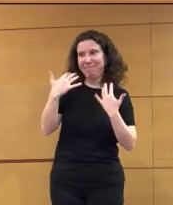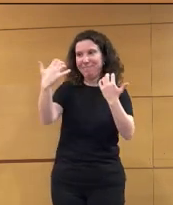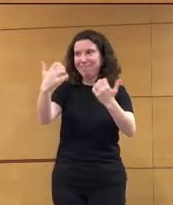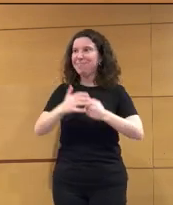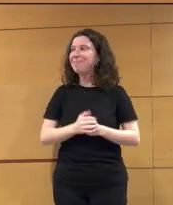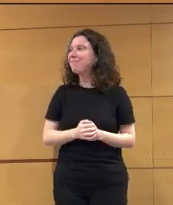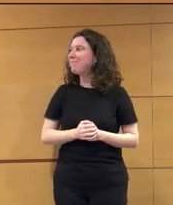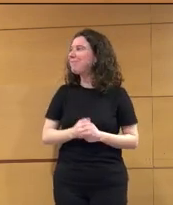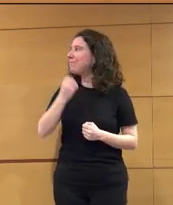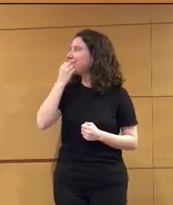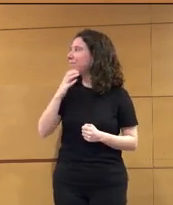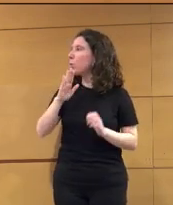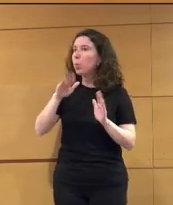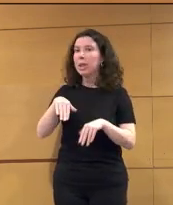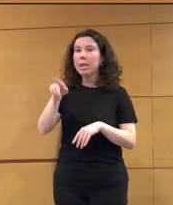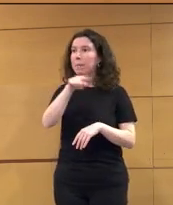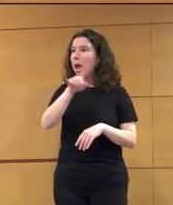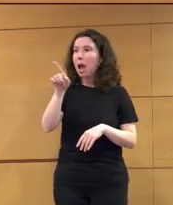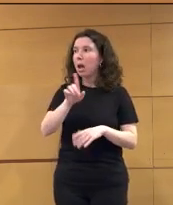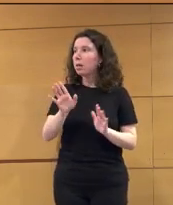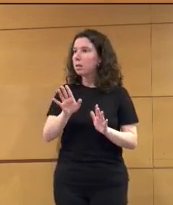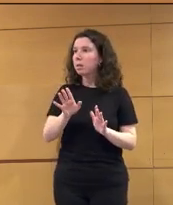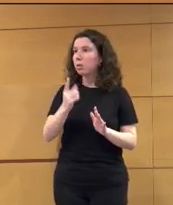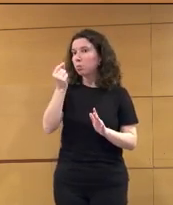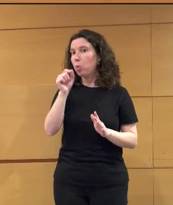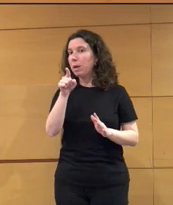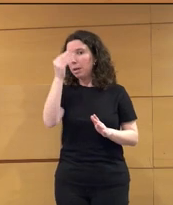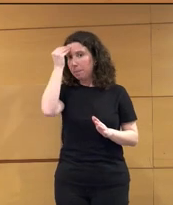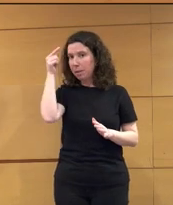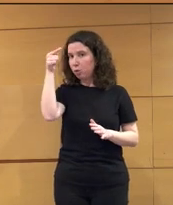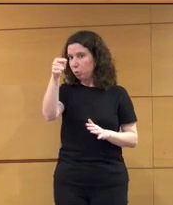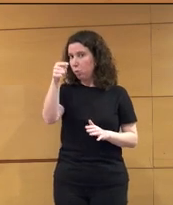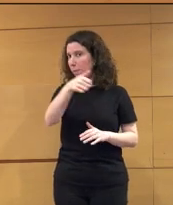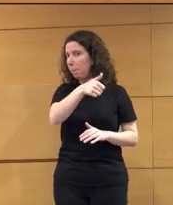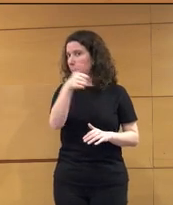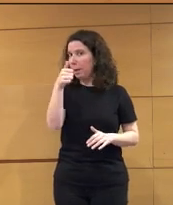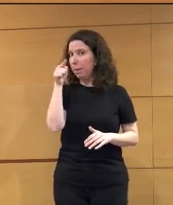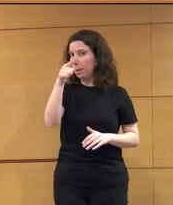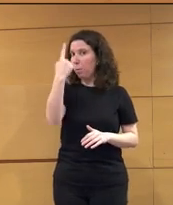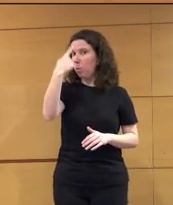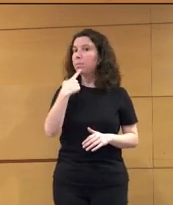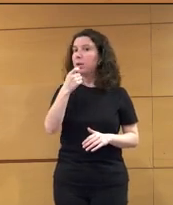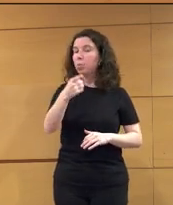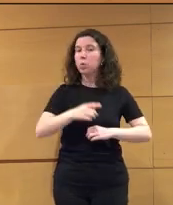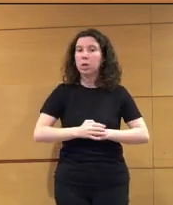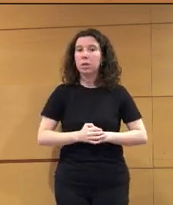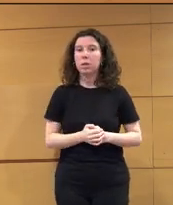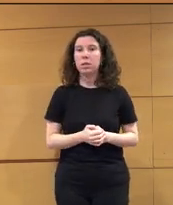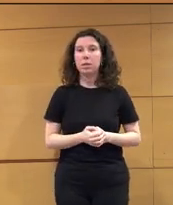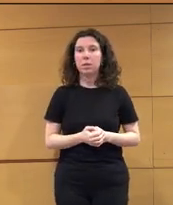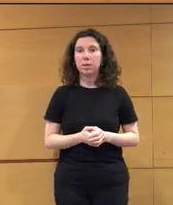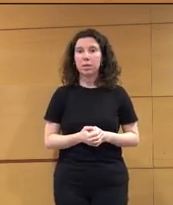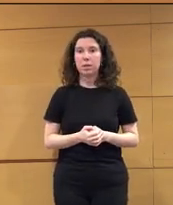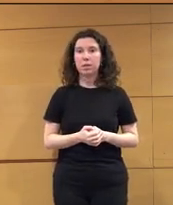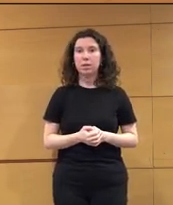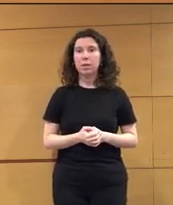Molt bé. L'última... Teníem, un moment, que estava aquella... Allà teníem una pregunta, no? Que va aixecar la mà justament